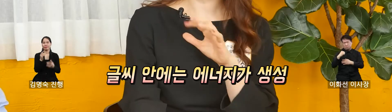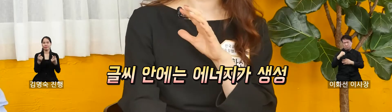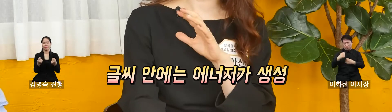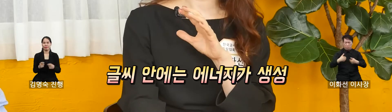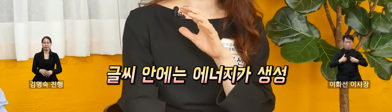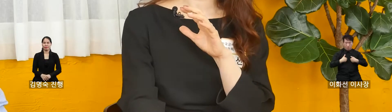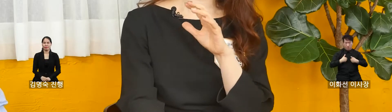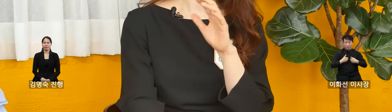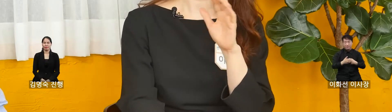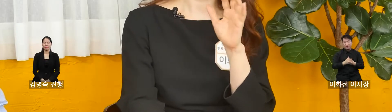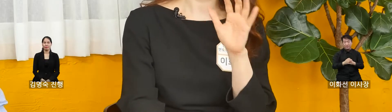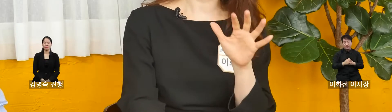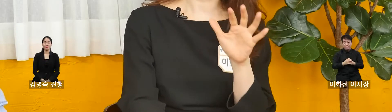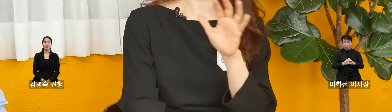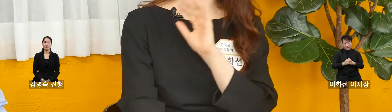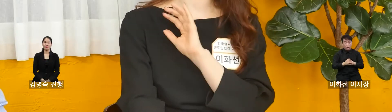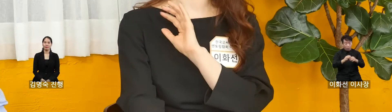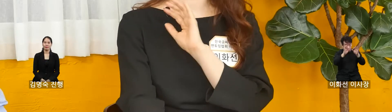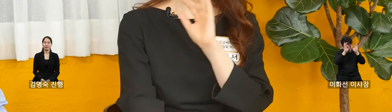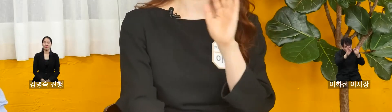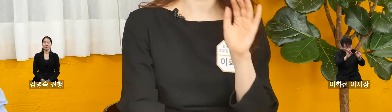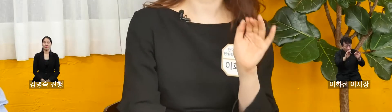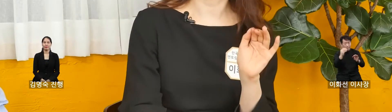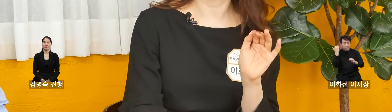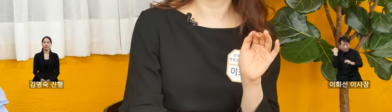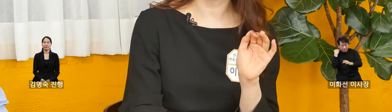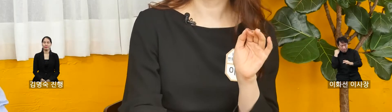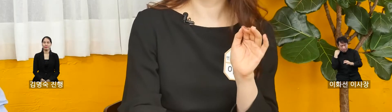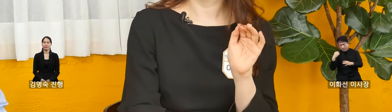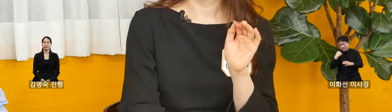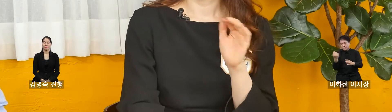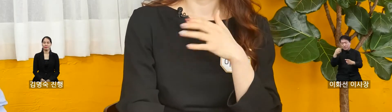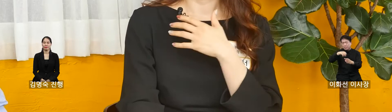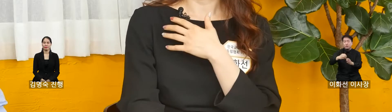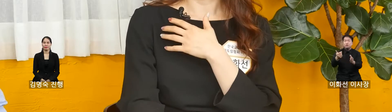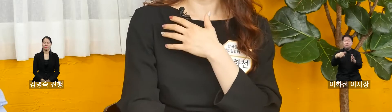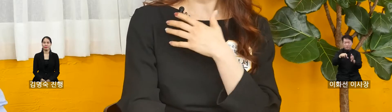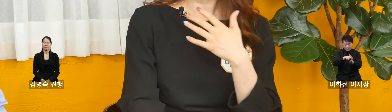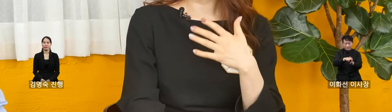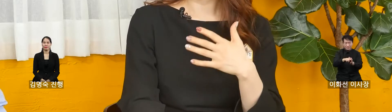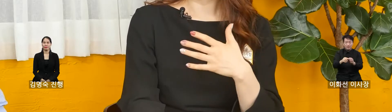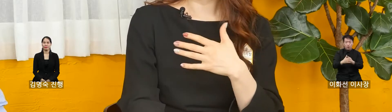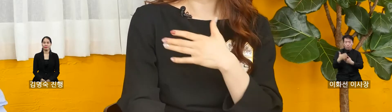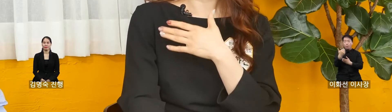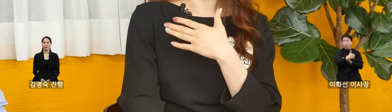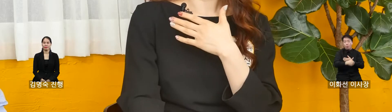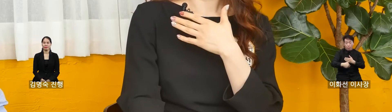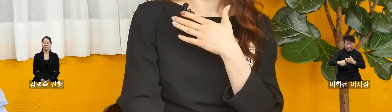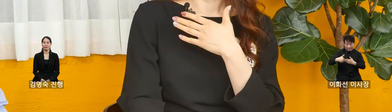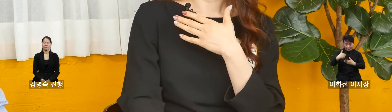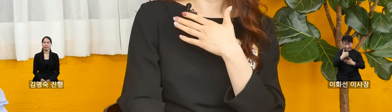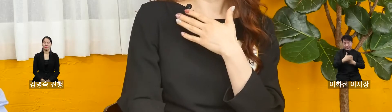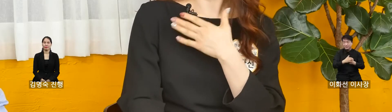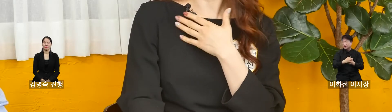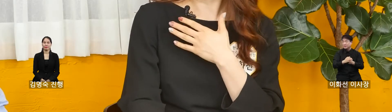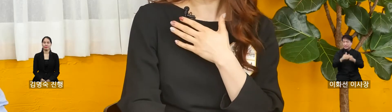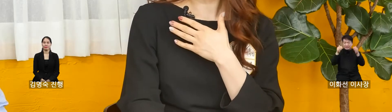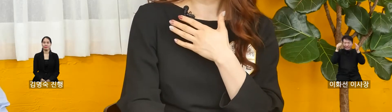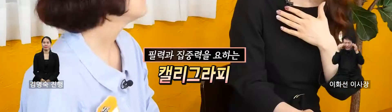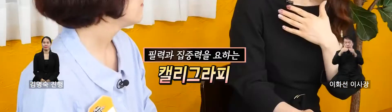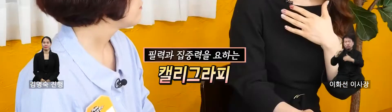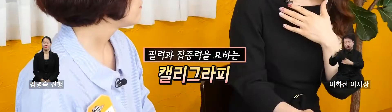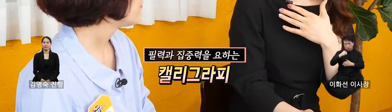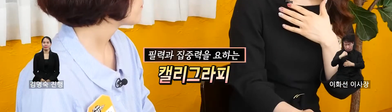그 보이는 부분에 보이지 않는 에너지를 담으려면 그 몸에 있는 어떤